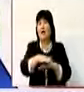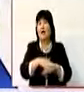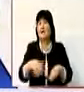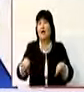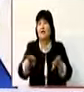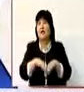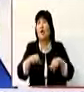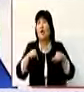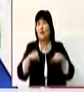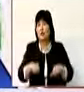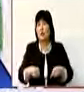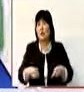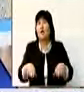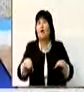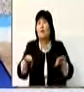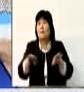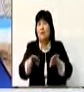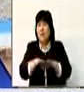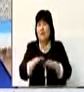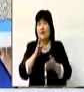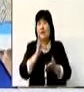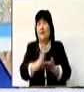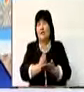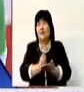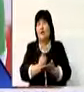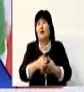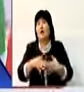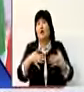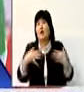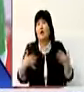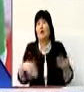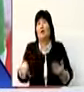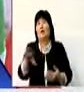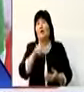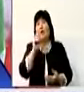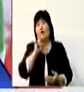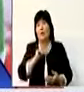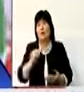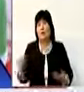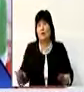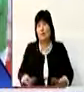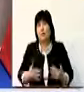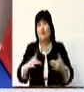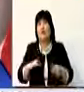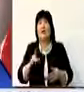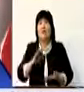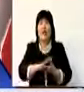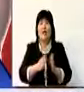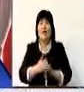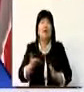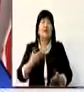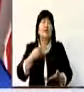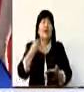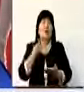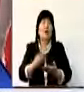құқылы, тереземіз тең, керегеміз кең болып тату тәтті өмір сүріп келе жатқан жайымыз бар. Біздің баға